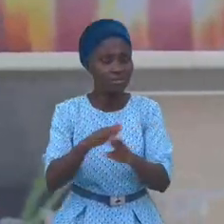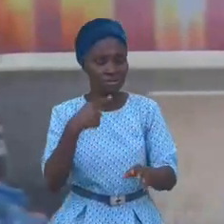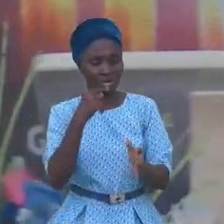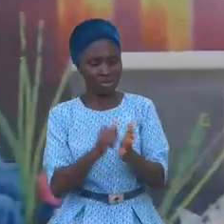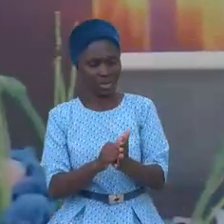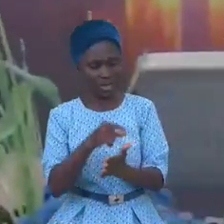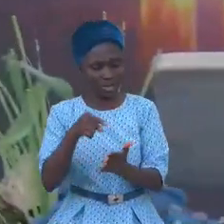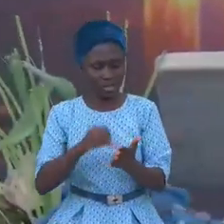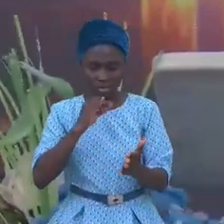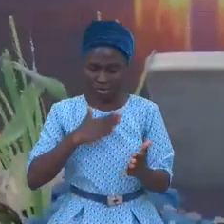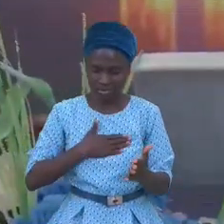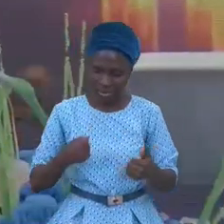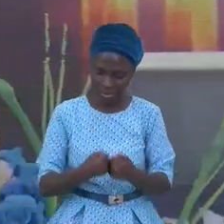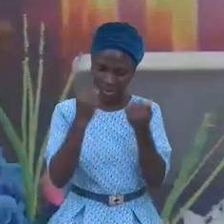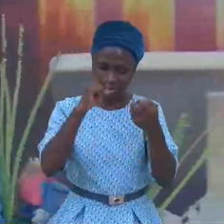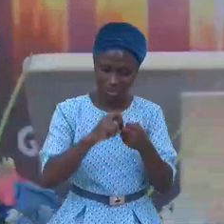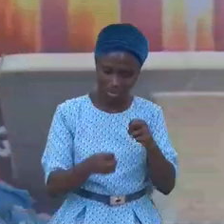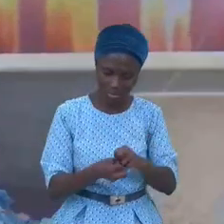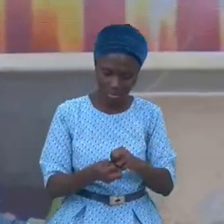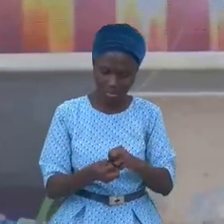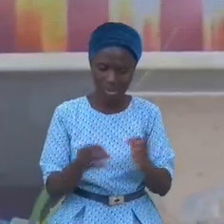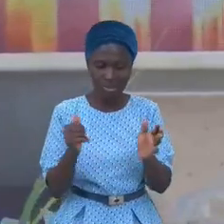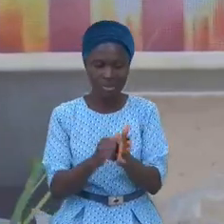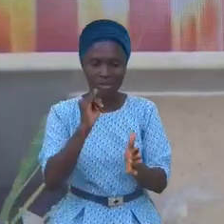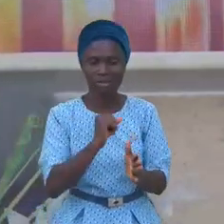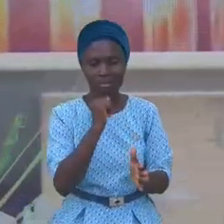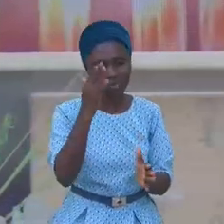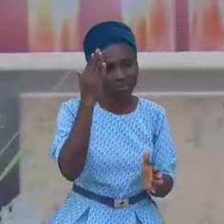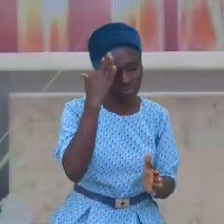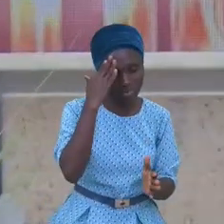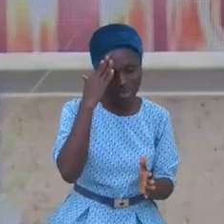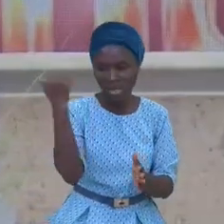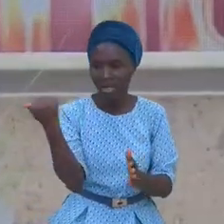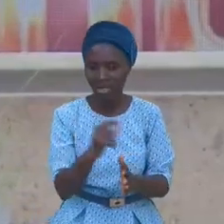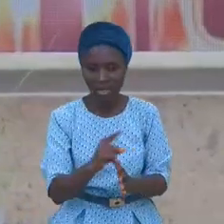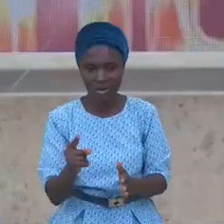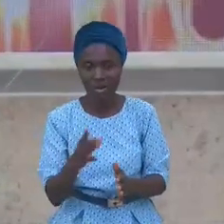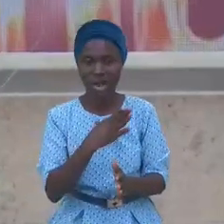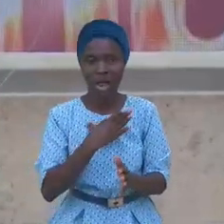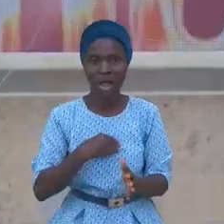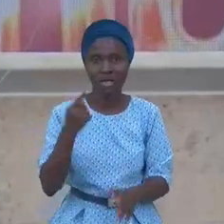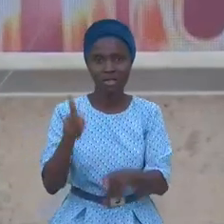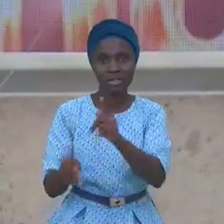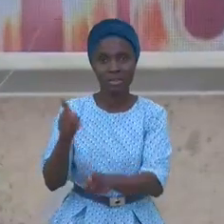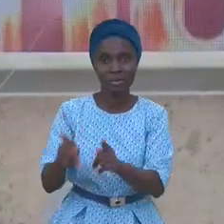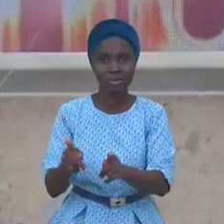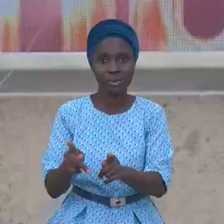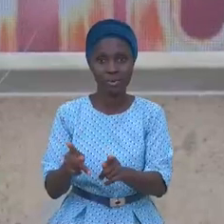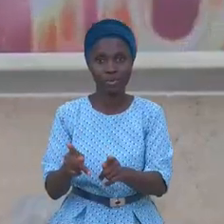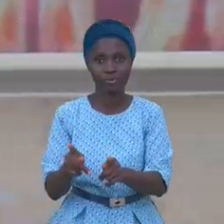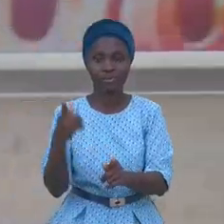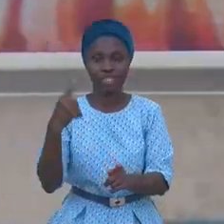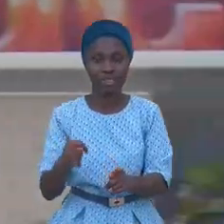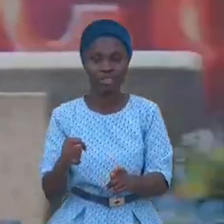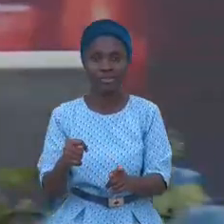défi, un défi inconnu, nulle part. Et ceux-là, les experts